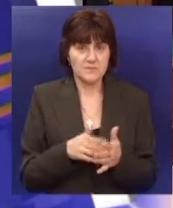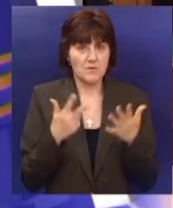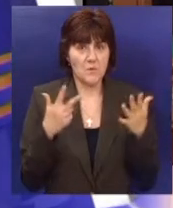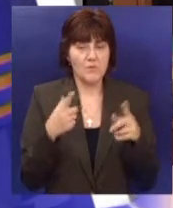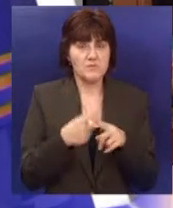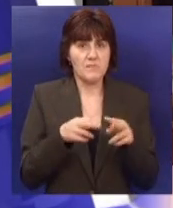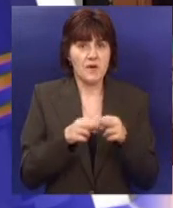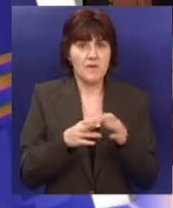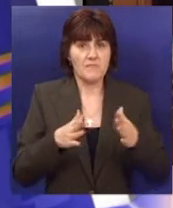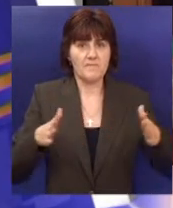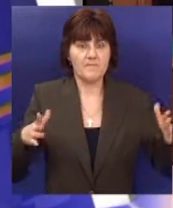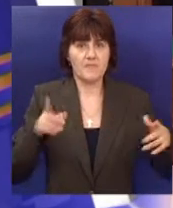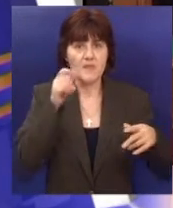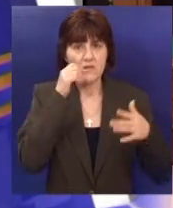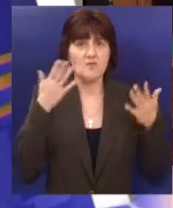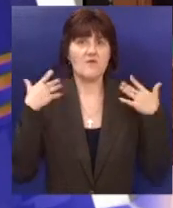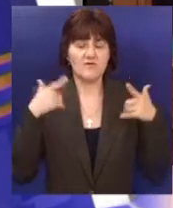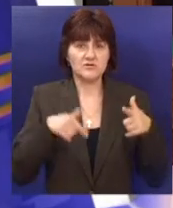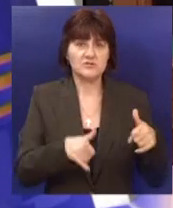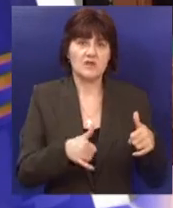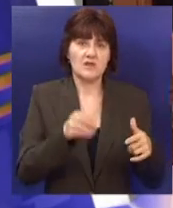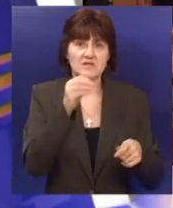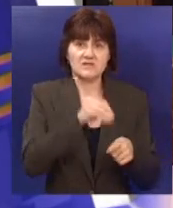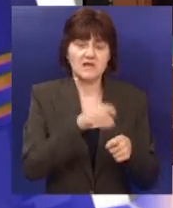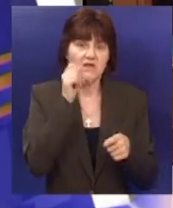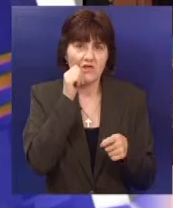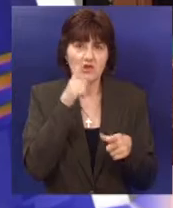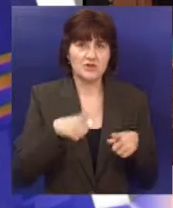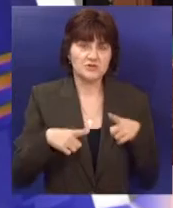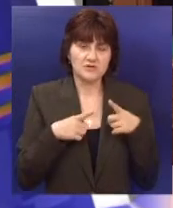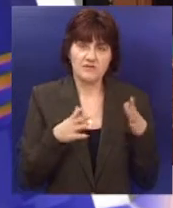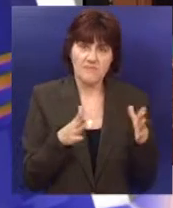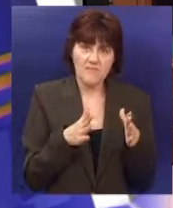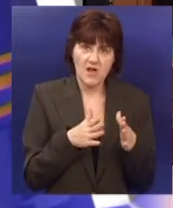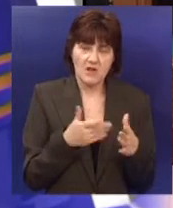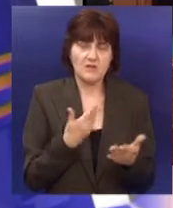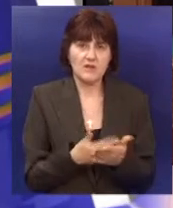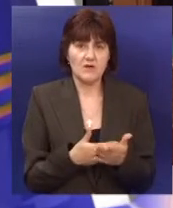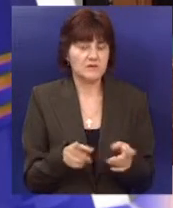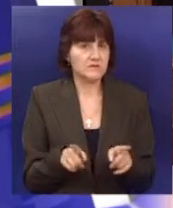8 hektara, treba da diše radnici, da imaju vazduha, a ovde stanovnici ne treba da imaju.